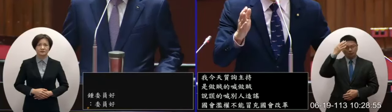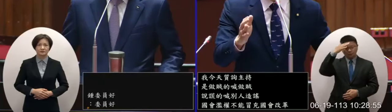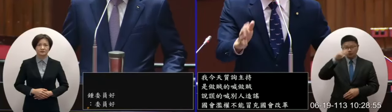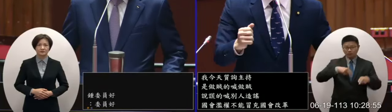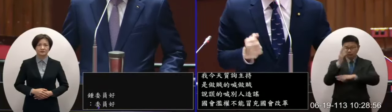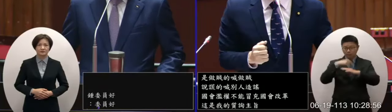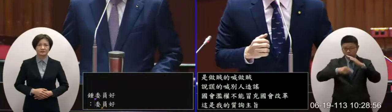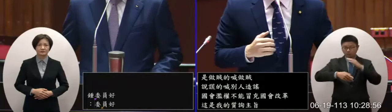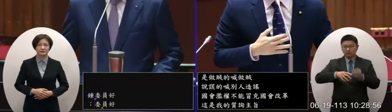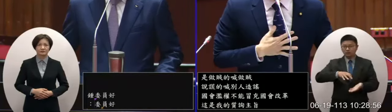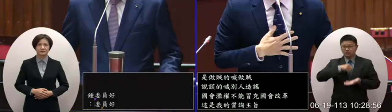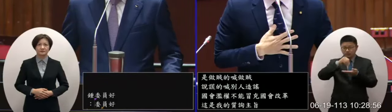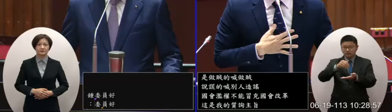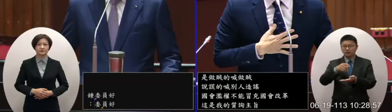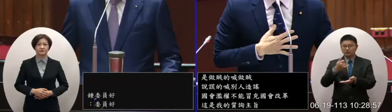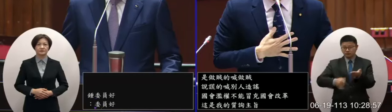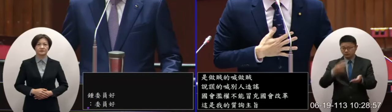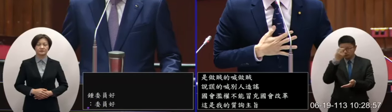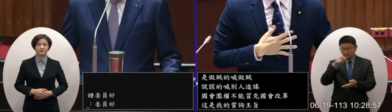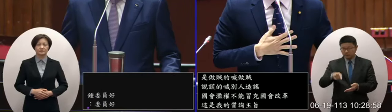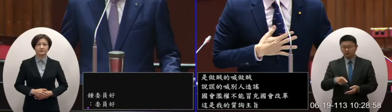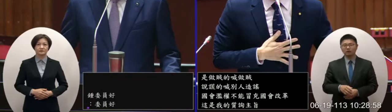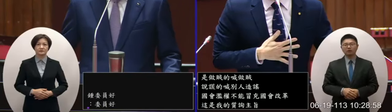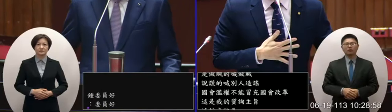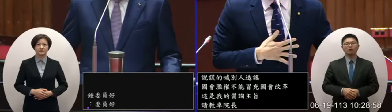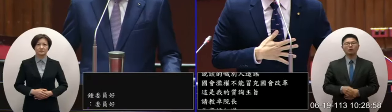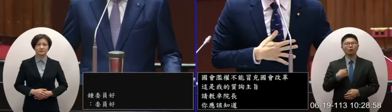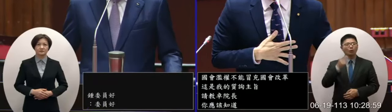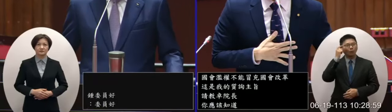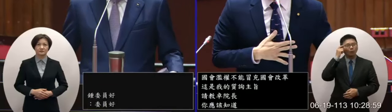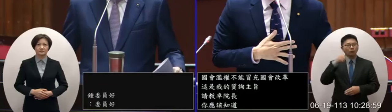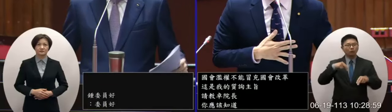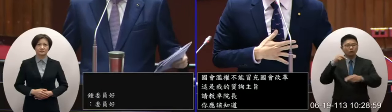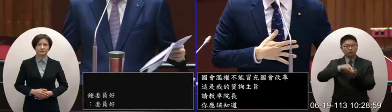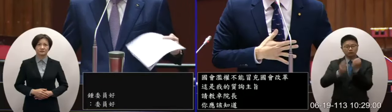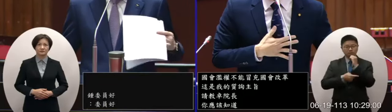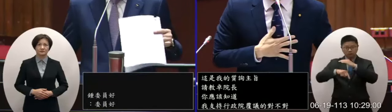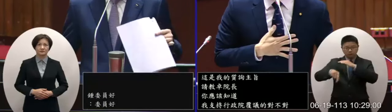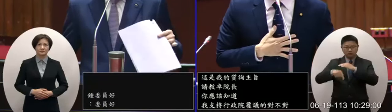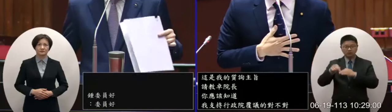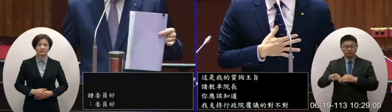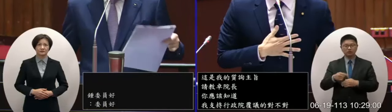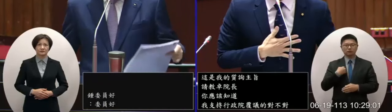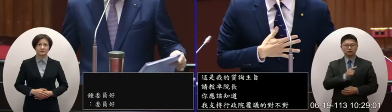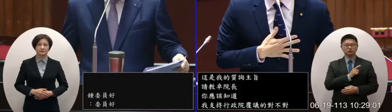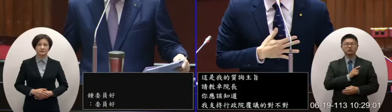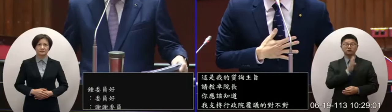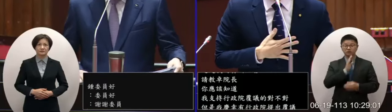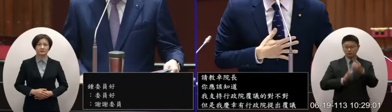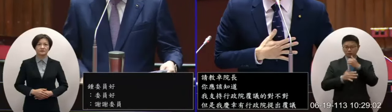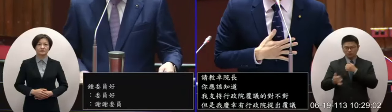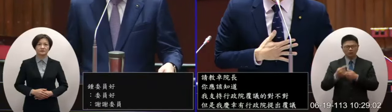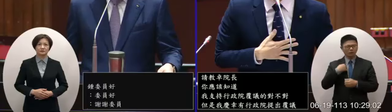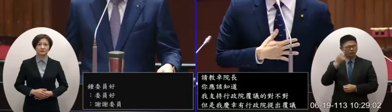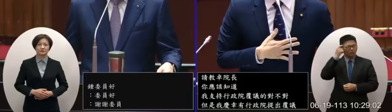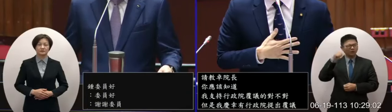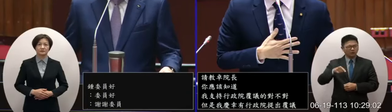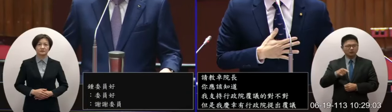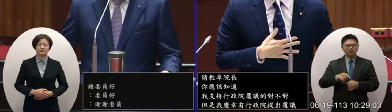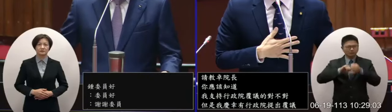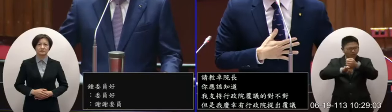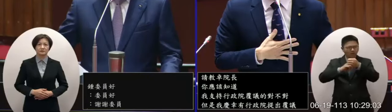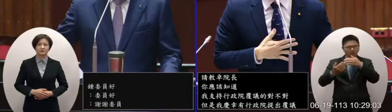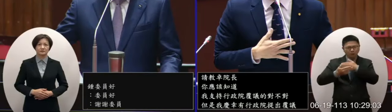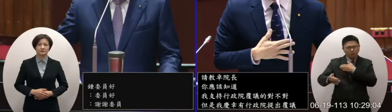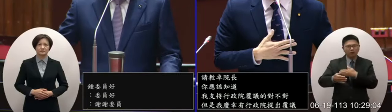院来提出复议，原因呢是在于我觉得立法院送出了一个身为立法委员我认为制定的很差的法